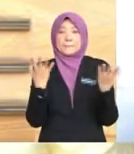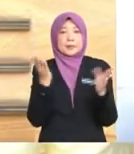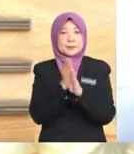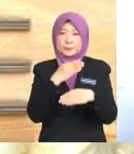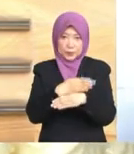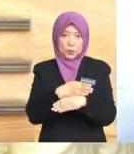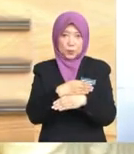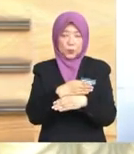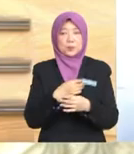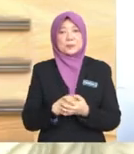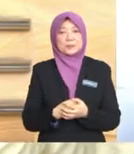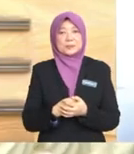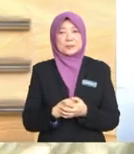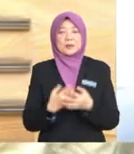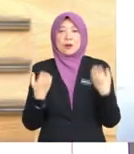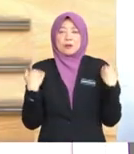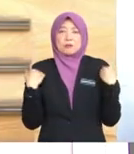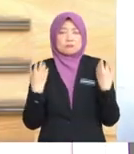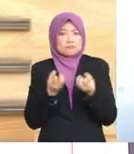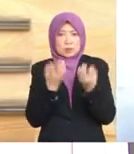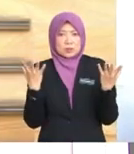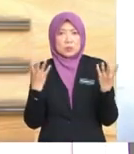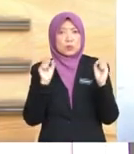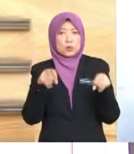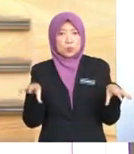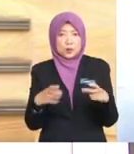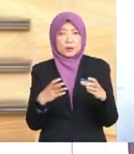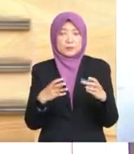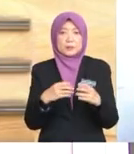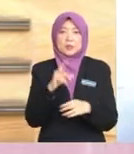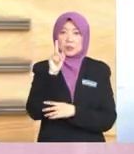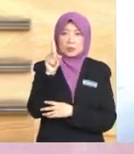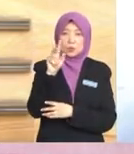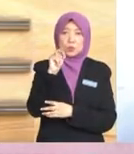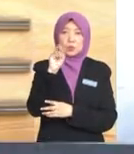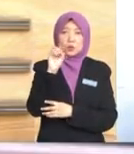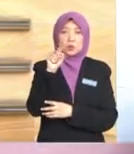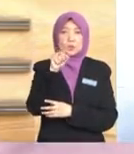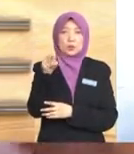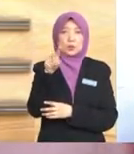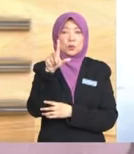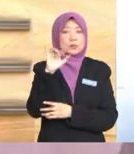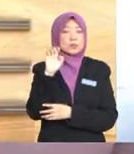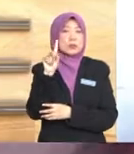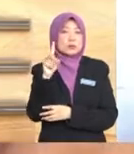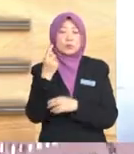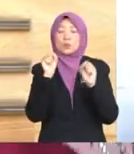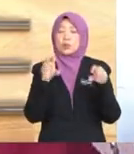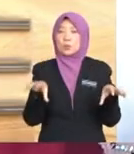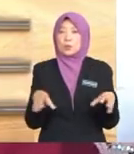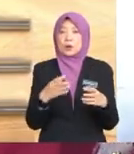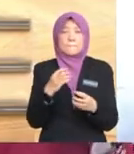Okey, bermacam-macam bentuk yang kita boleh buat dan dengan satu nozzle saja kita boleh hasilkan berbagai-bagai